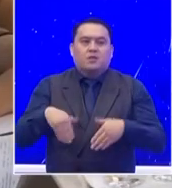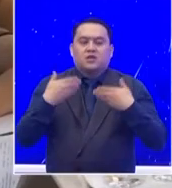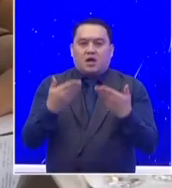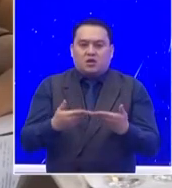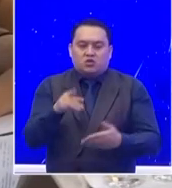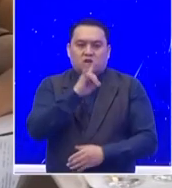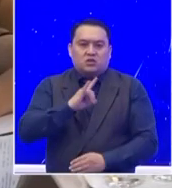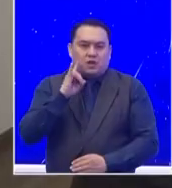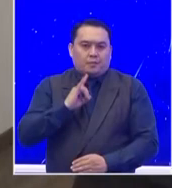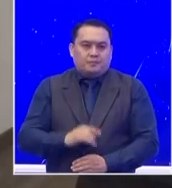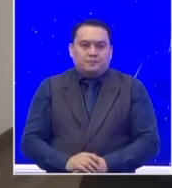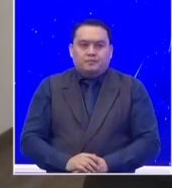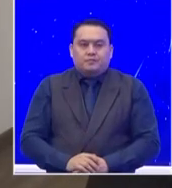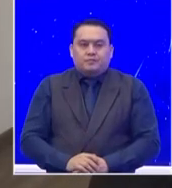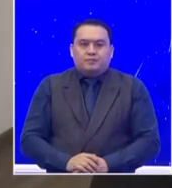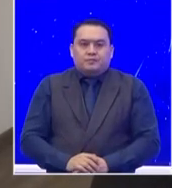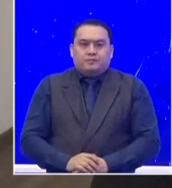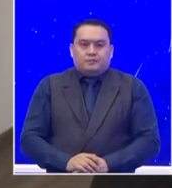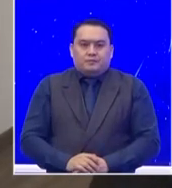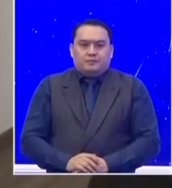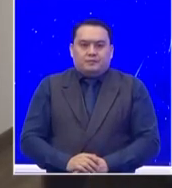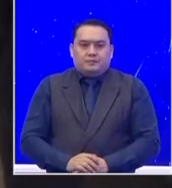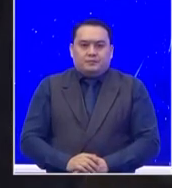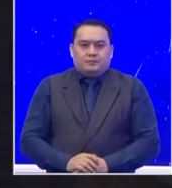представительницы слабого пола. В